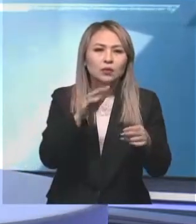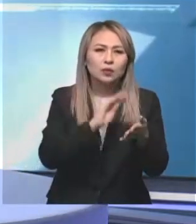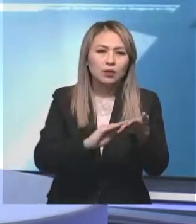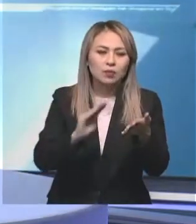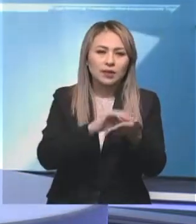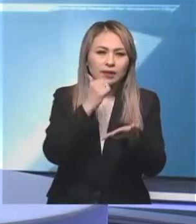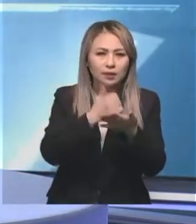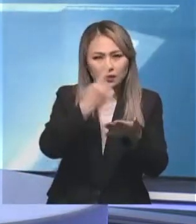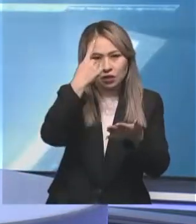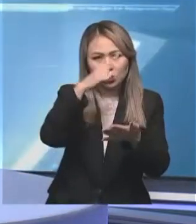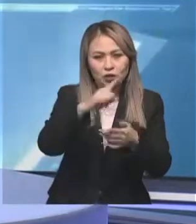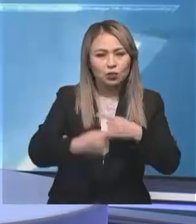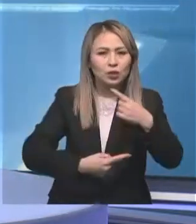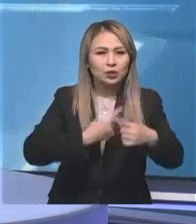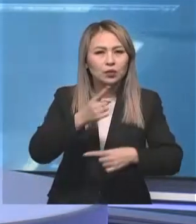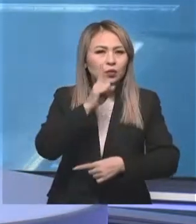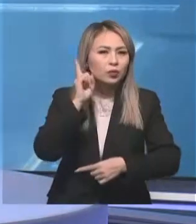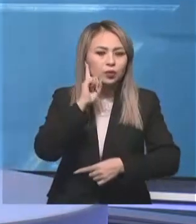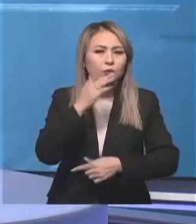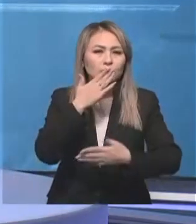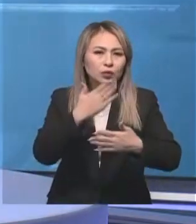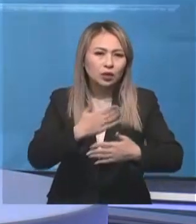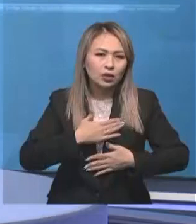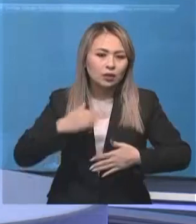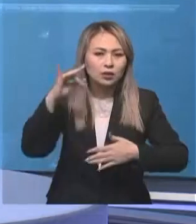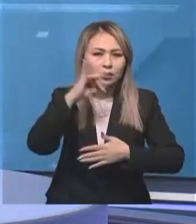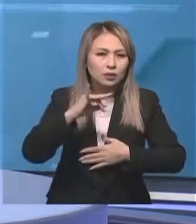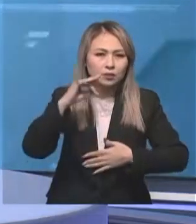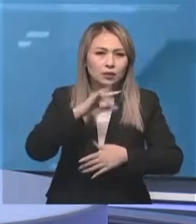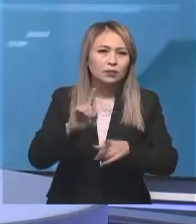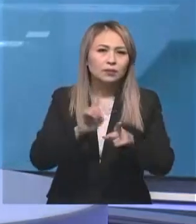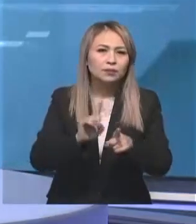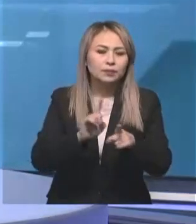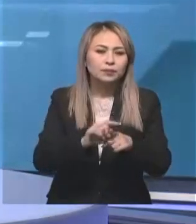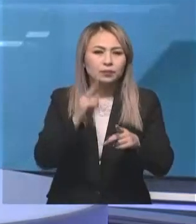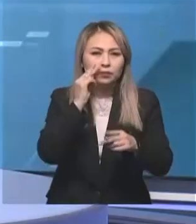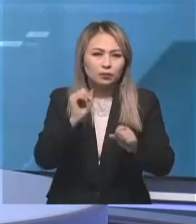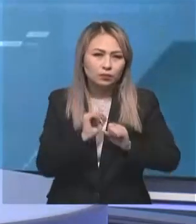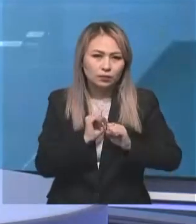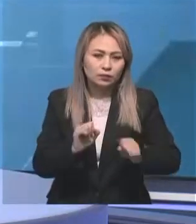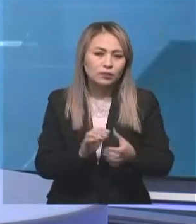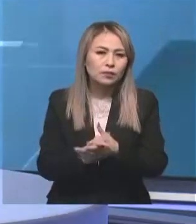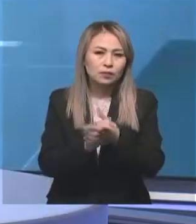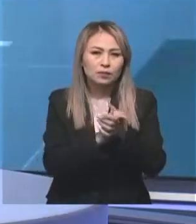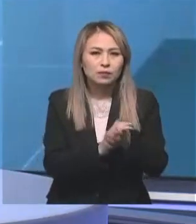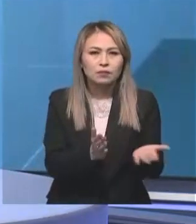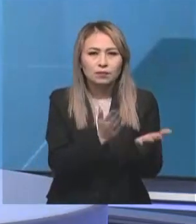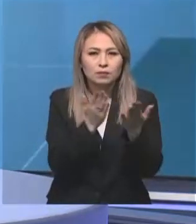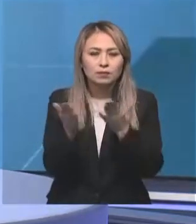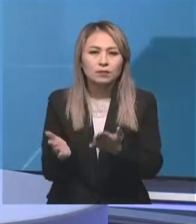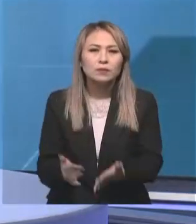Көркем туындының басты идеясы жас ұрпақты отанды сүюге, тарихқа тағзым етіп, ерлік пен достықты дәріптеуге